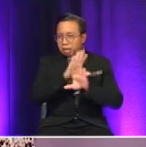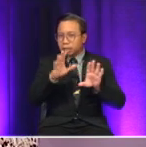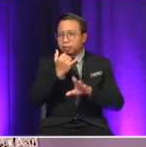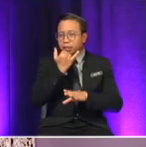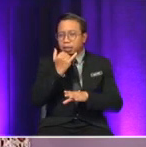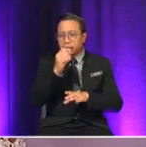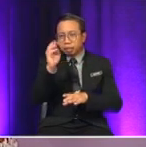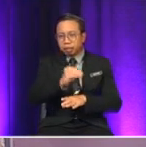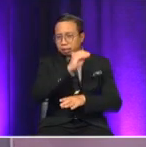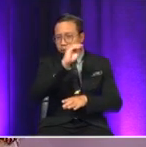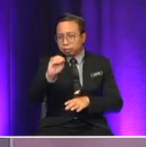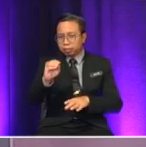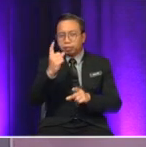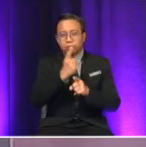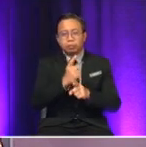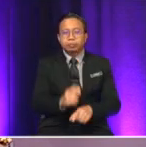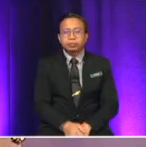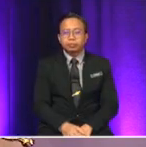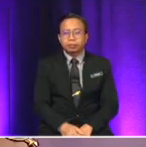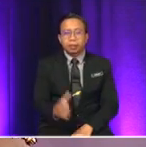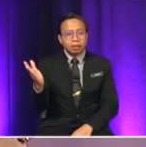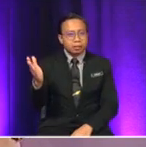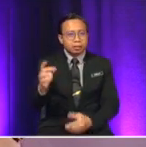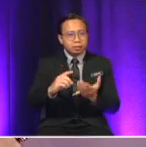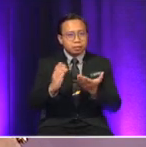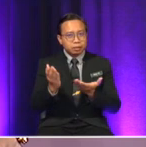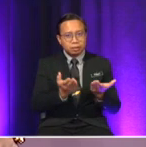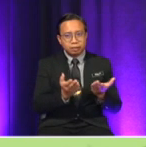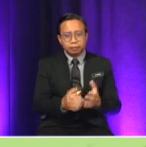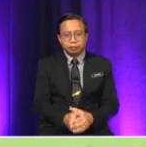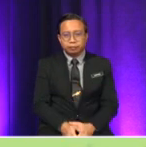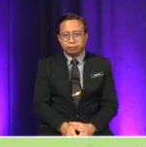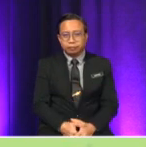yang betul. Silakan Alisha.